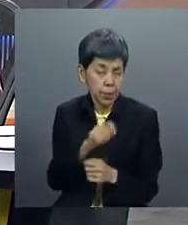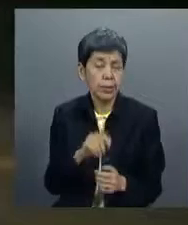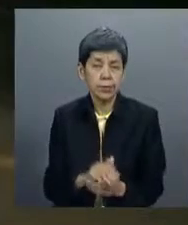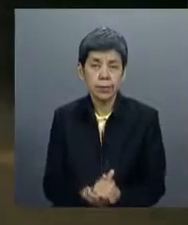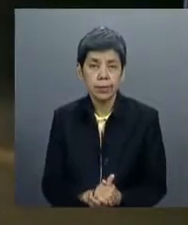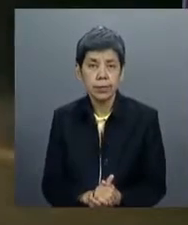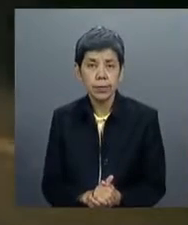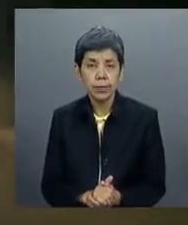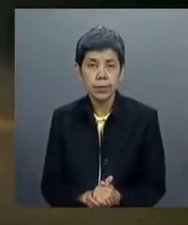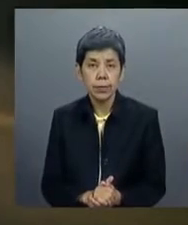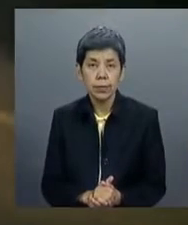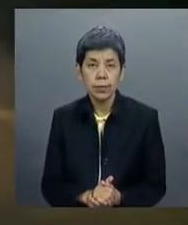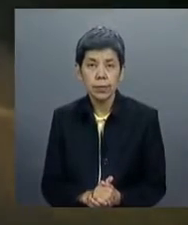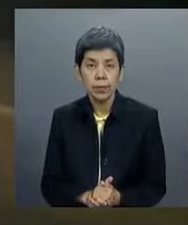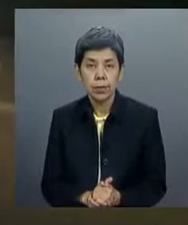ค่ะ